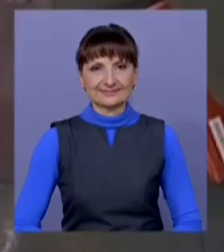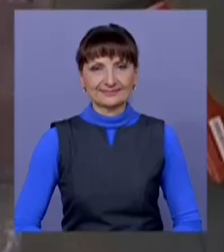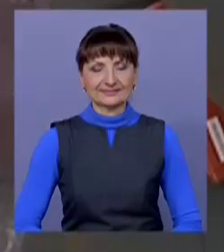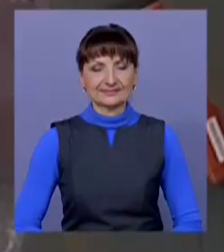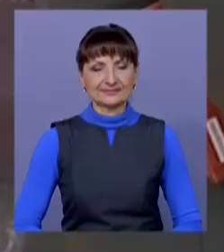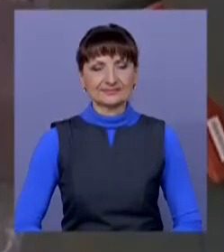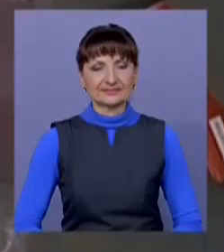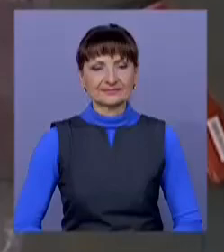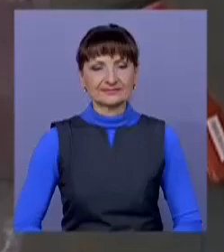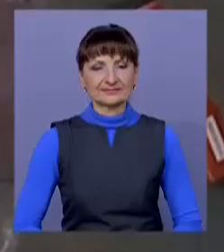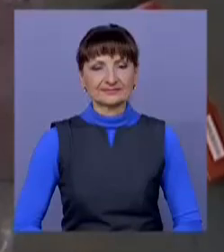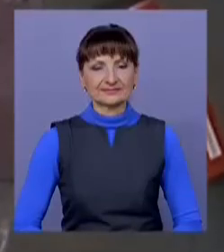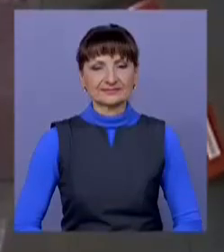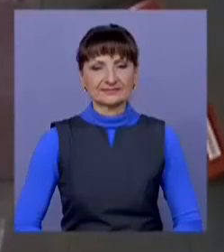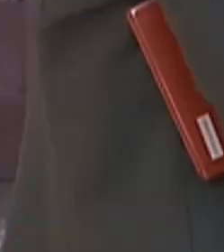жан of телеканал алматы